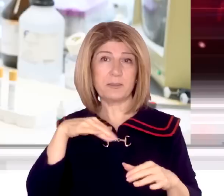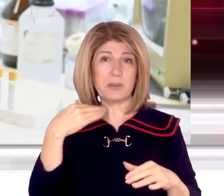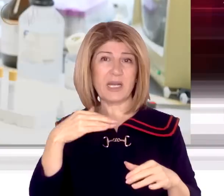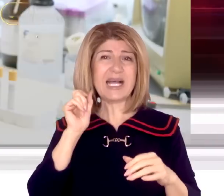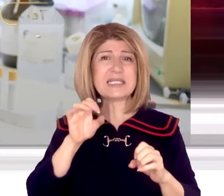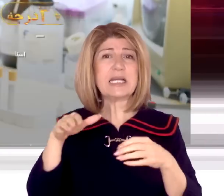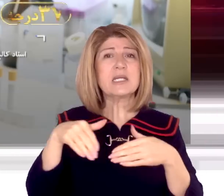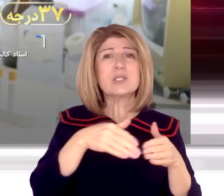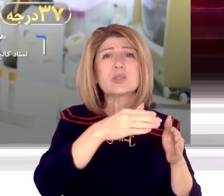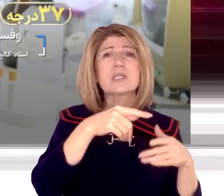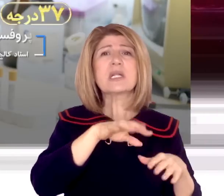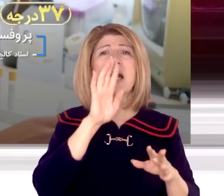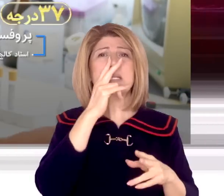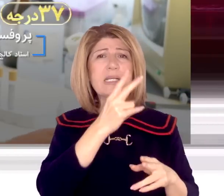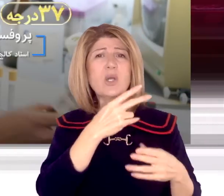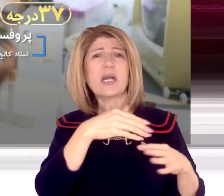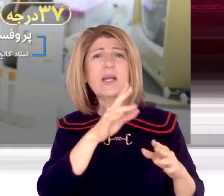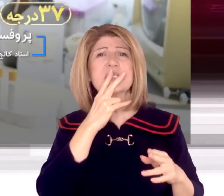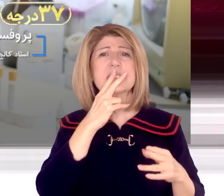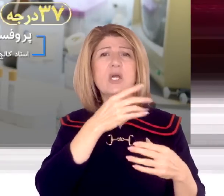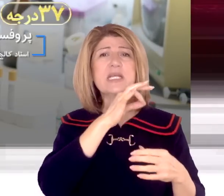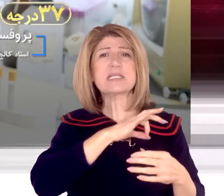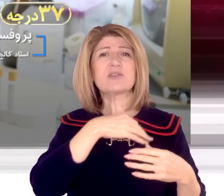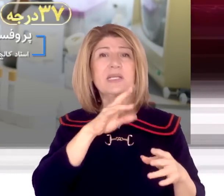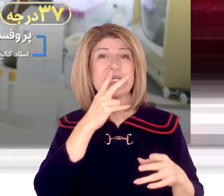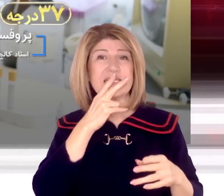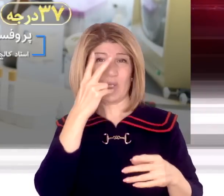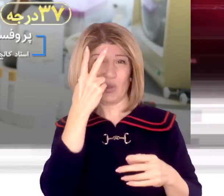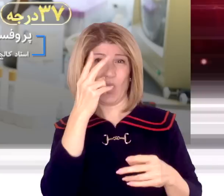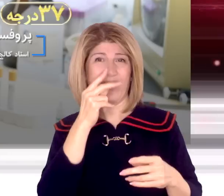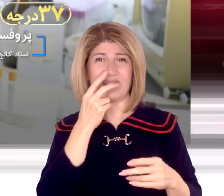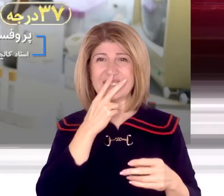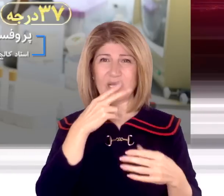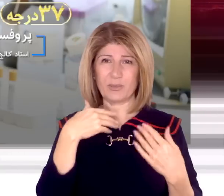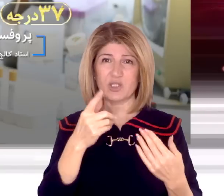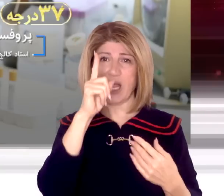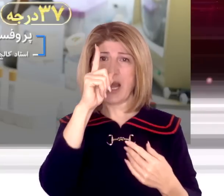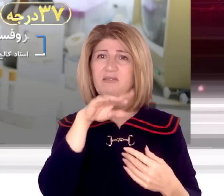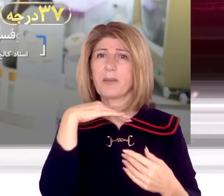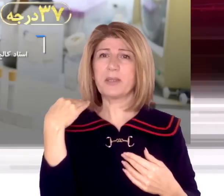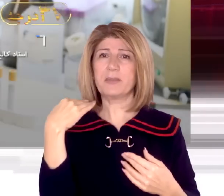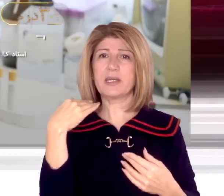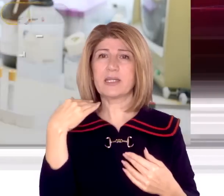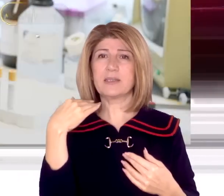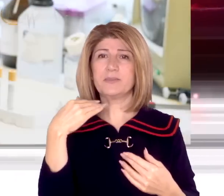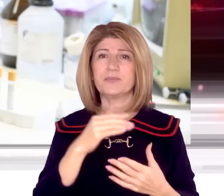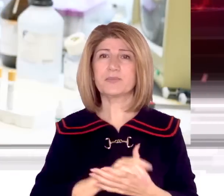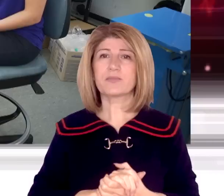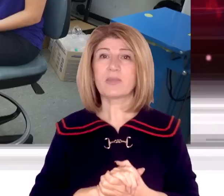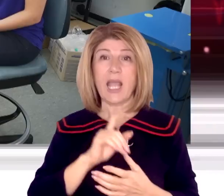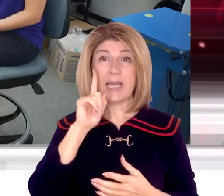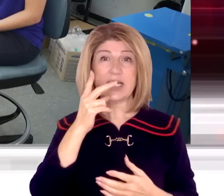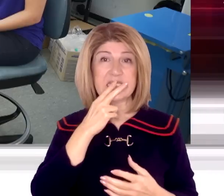هر سال میکشه. اصلا سراغه این نرید. از هر 2 نفری که سیگار میکشن، یه نفرشون رو میکشه.